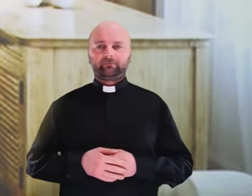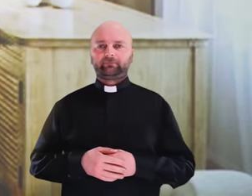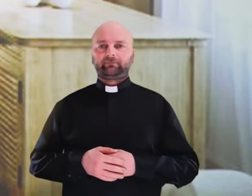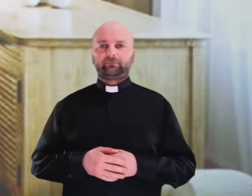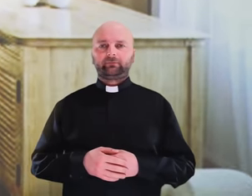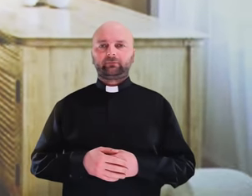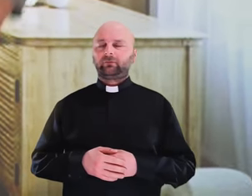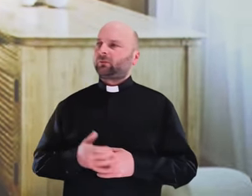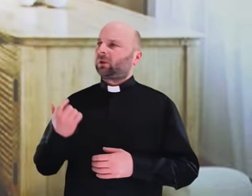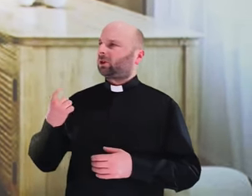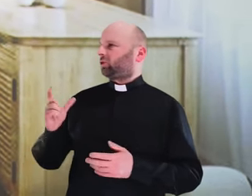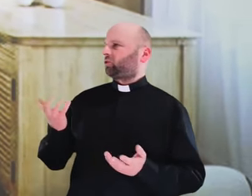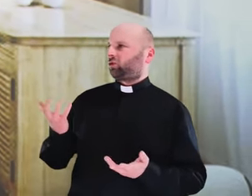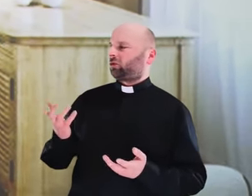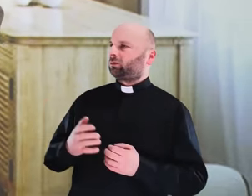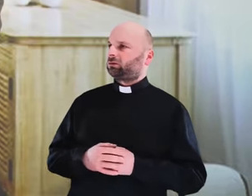I co?